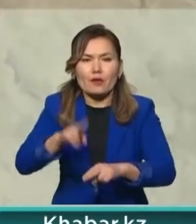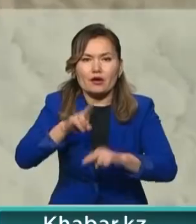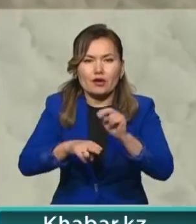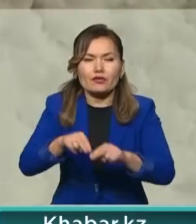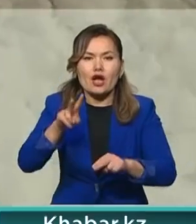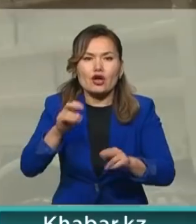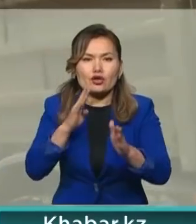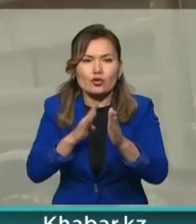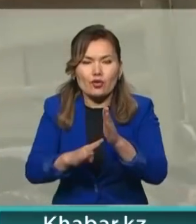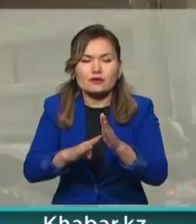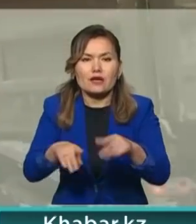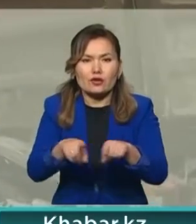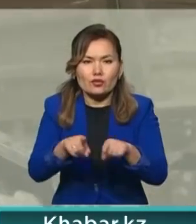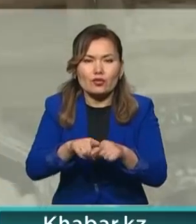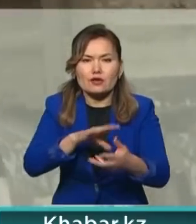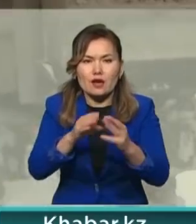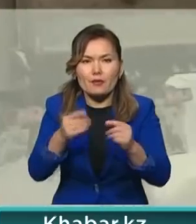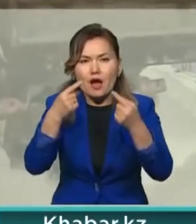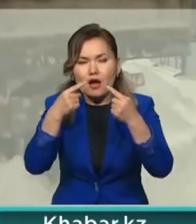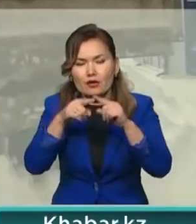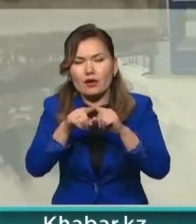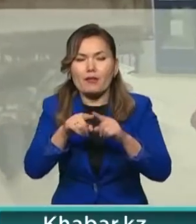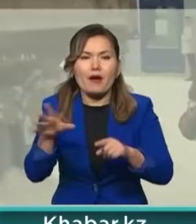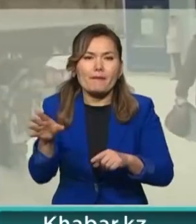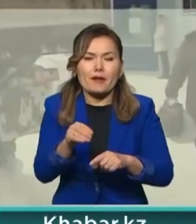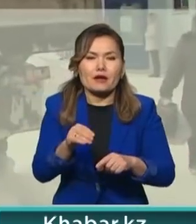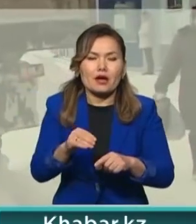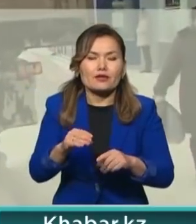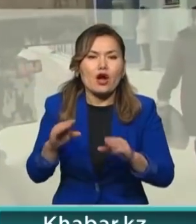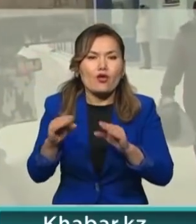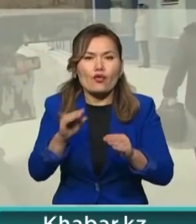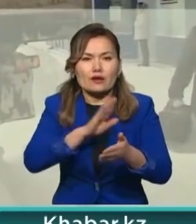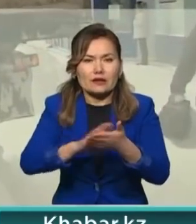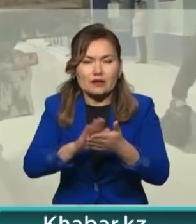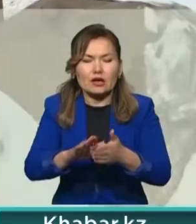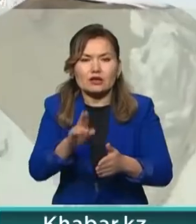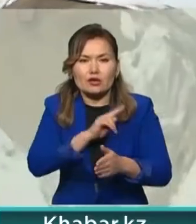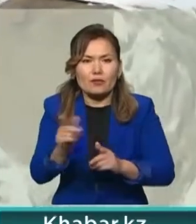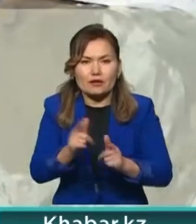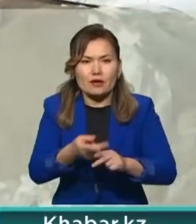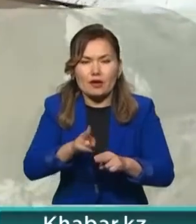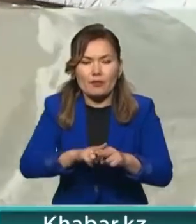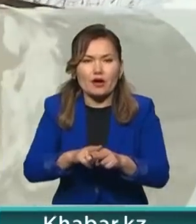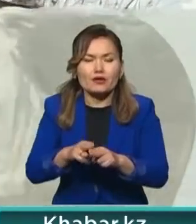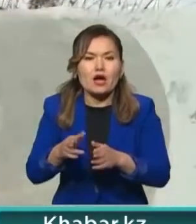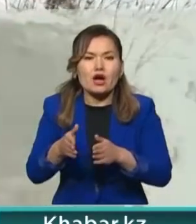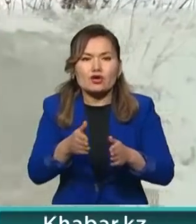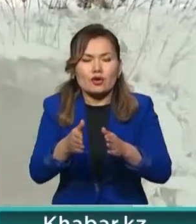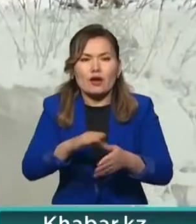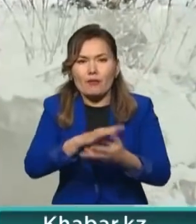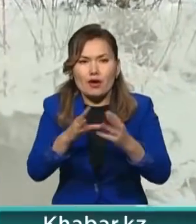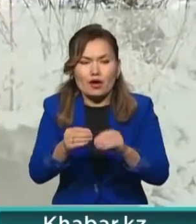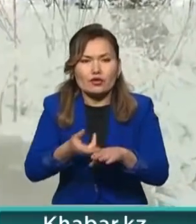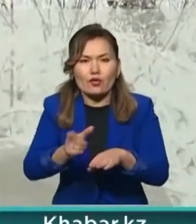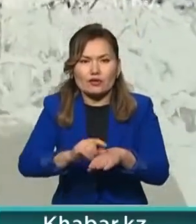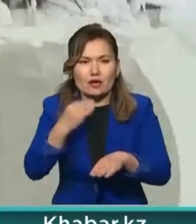бірлік мотопомпа мен 1000-нан астам көлік дайындалды. Олардың арасында өткен жылдың соңында сатып алынған жол талғамайтын шеріп